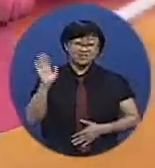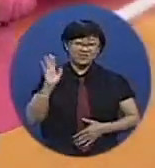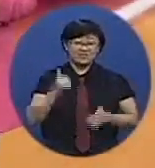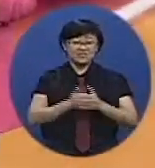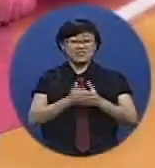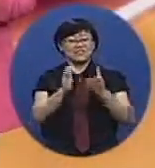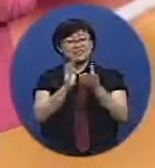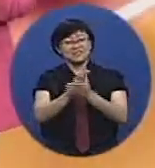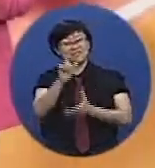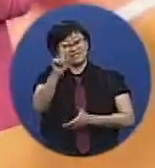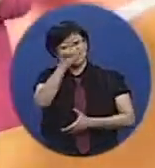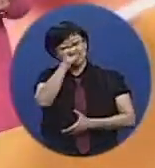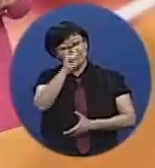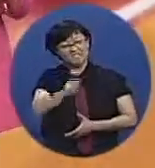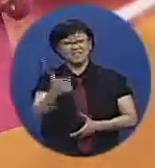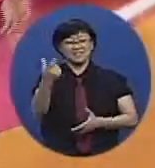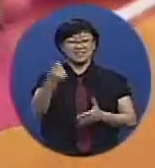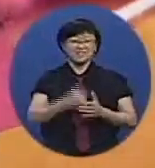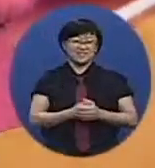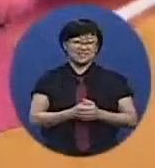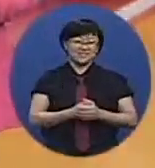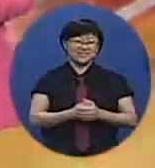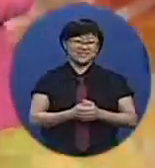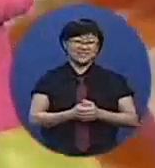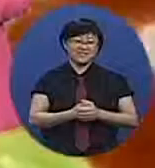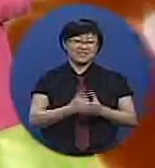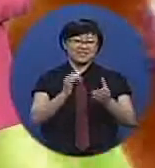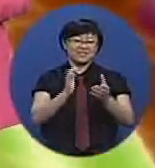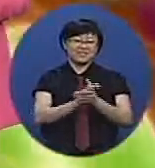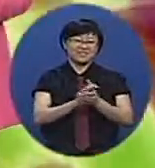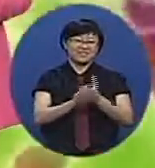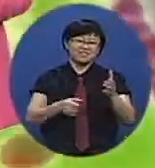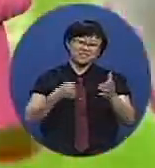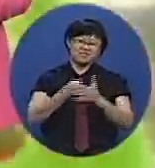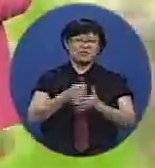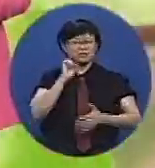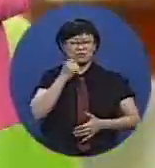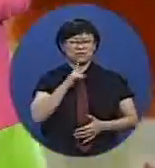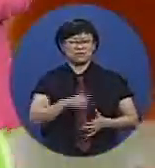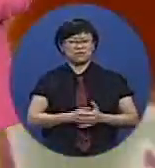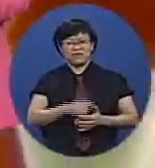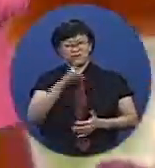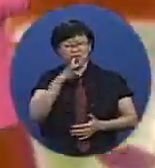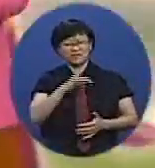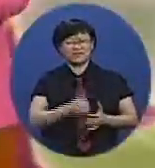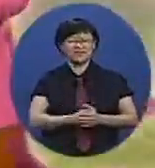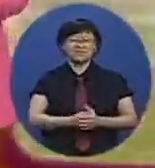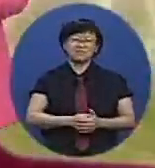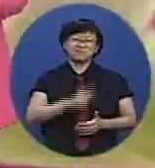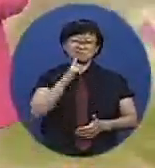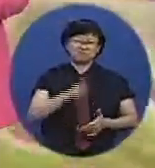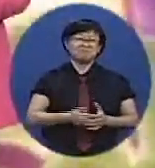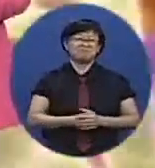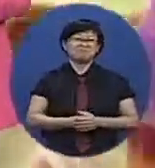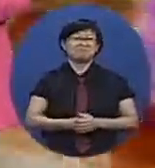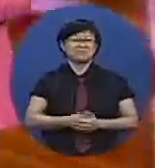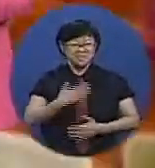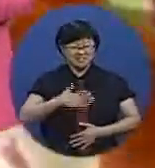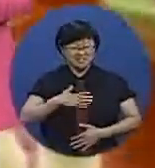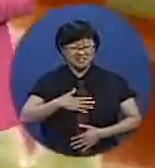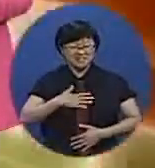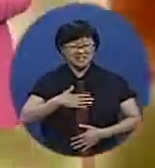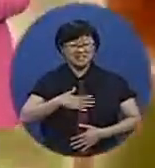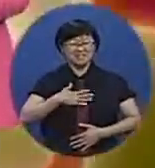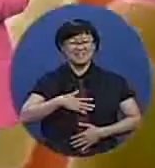네. 친구가 하나 있었으면 좋은데. 네, 그러니까 친구로요. 근데 친구 정하는 그것도 그래, 뭐시. 내 마음에 안 되세요. 그래, 그게 잘 안 되세요.